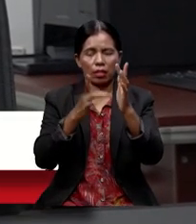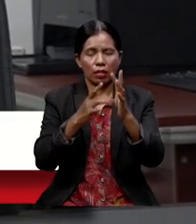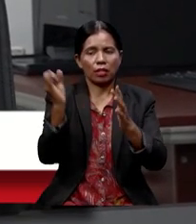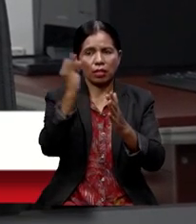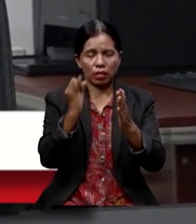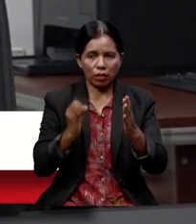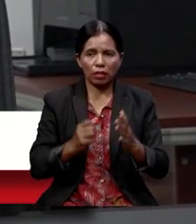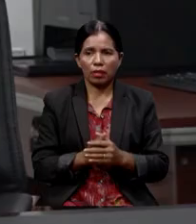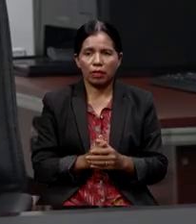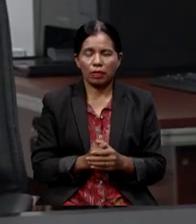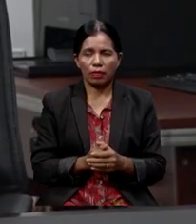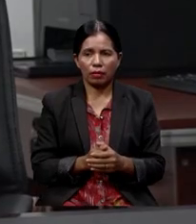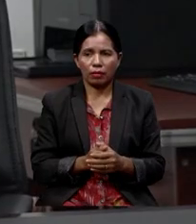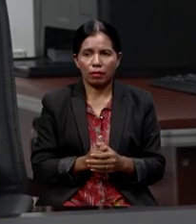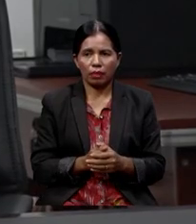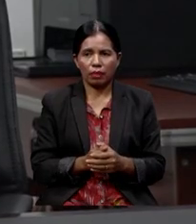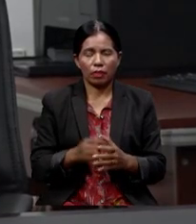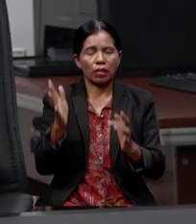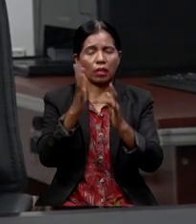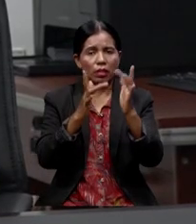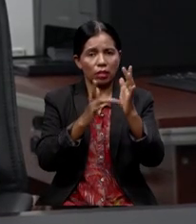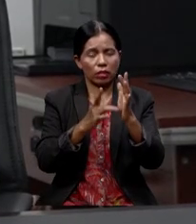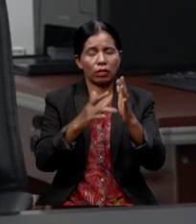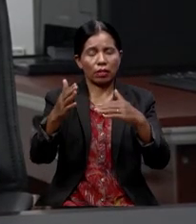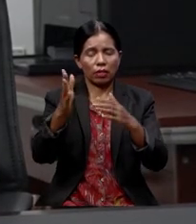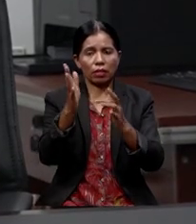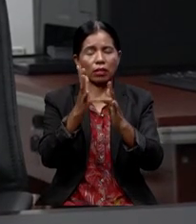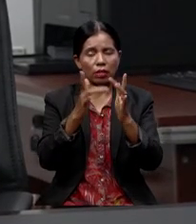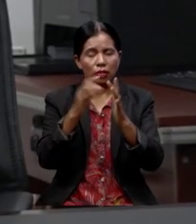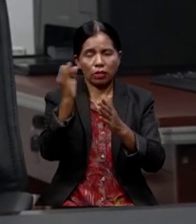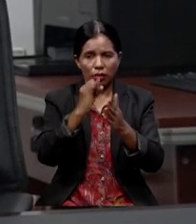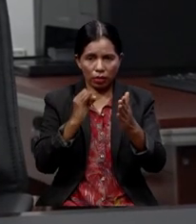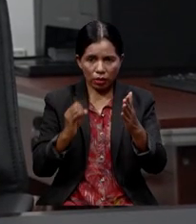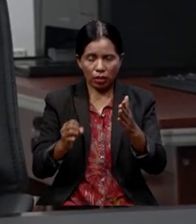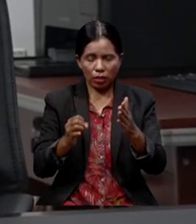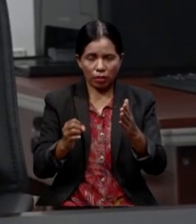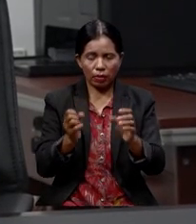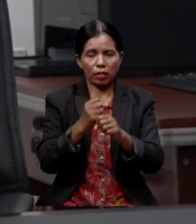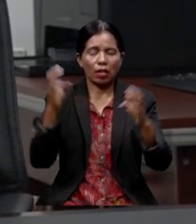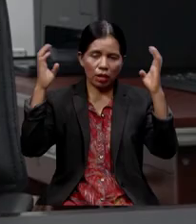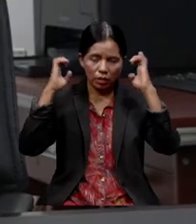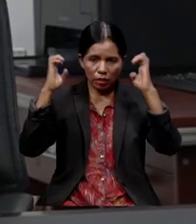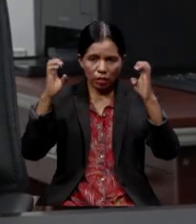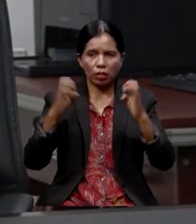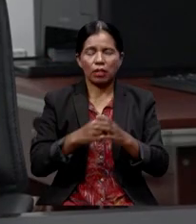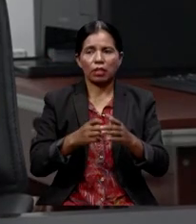cruz bot iha Cristo Rei ninian depois de ni hala exercício de repente nia